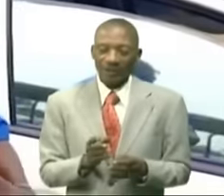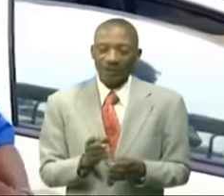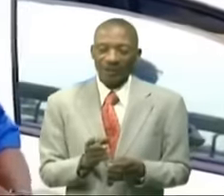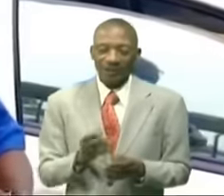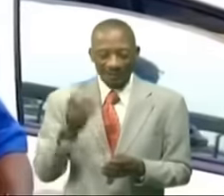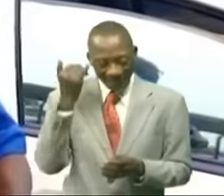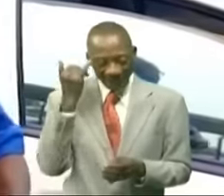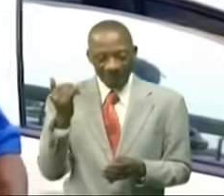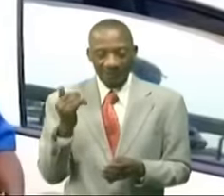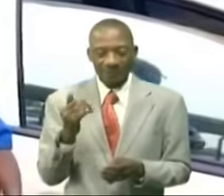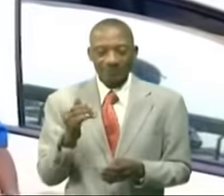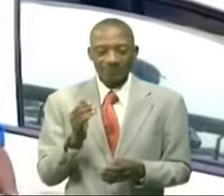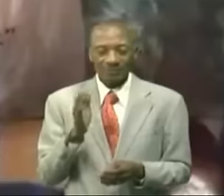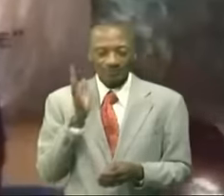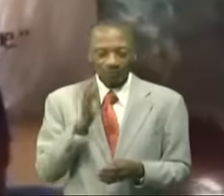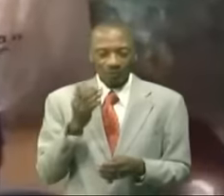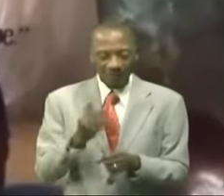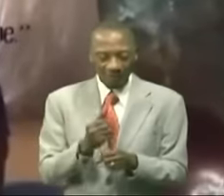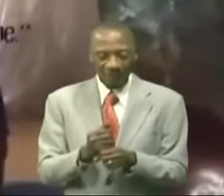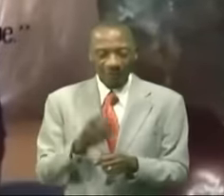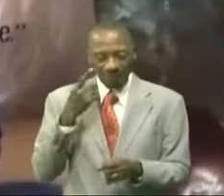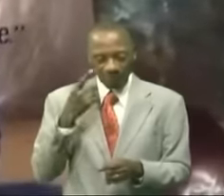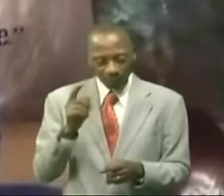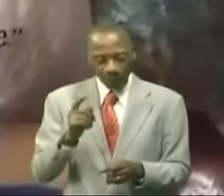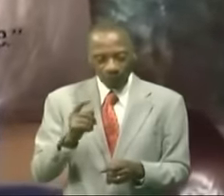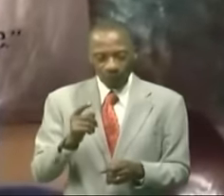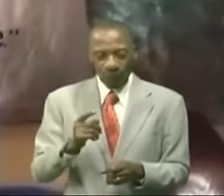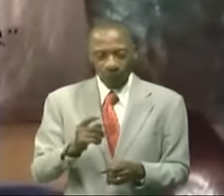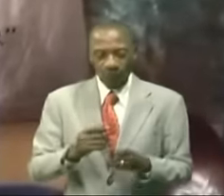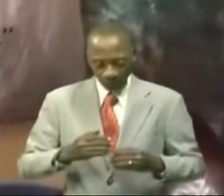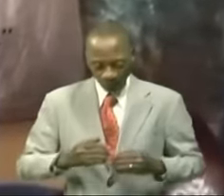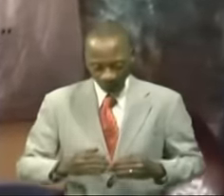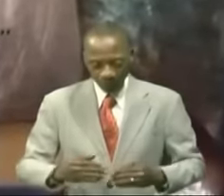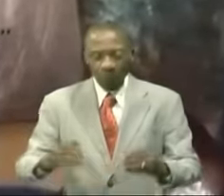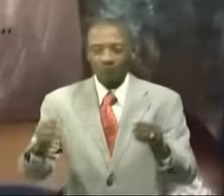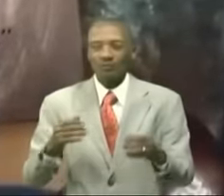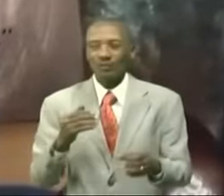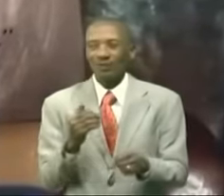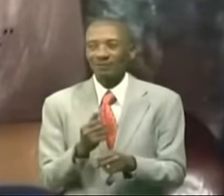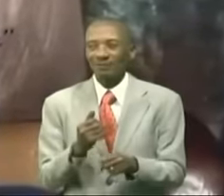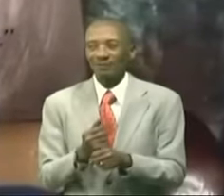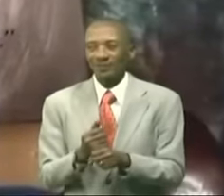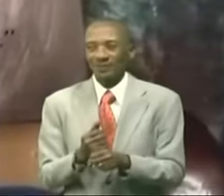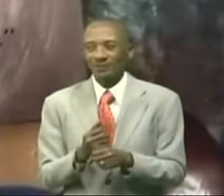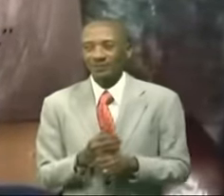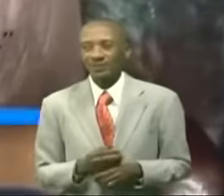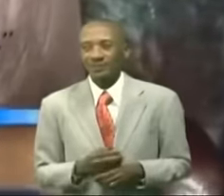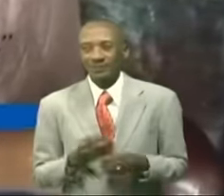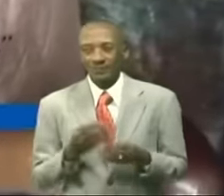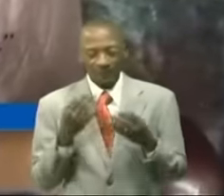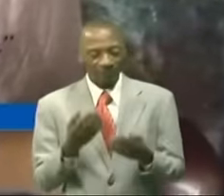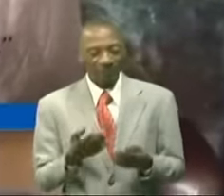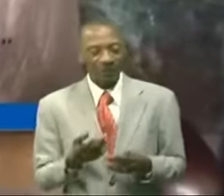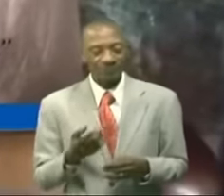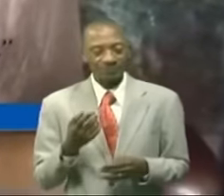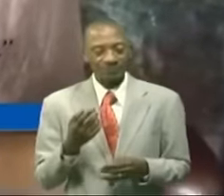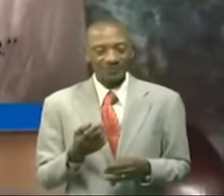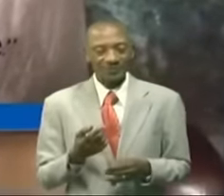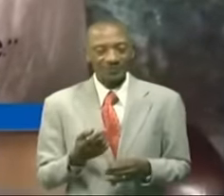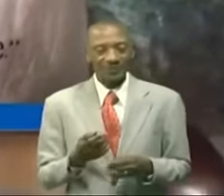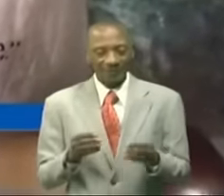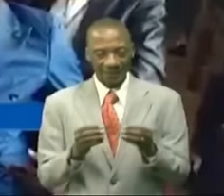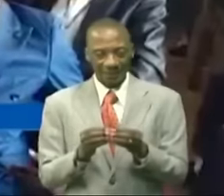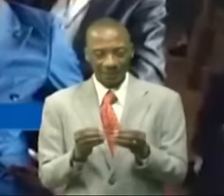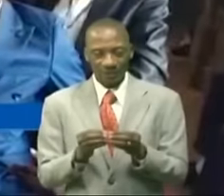base, qu'il puisse s'en approprier. François Mingam Benguele a, à la clôture de ses assises des trois jours, émis le